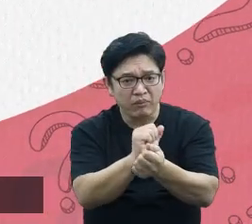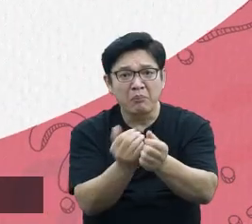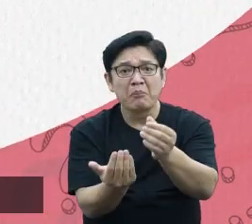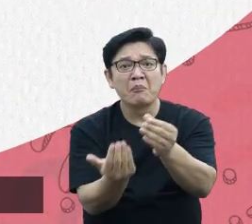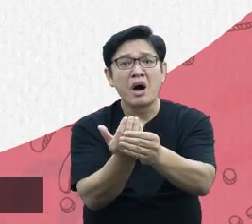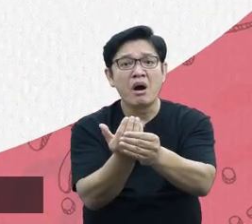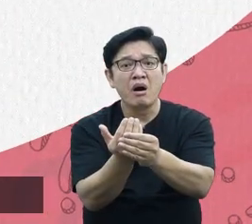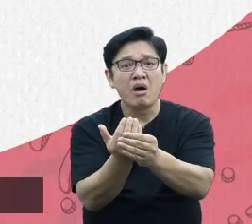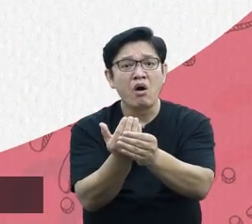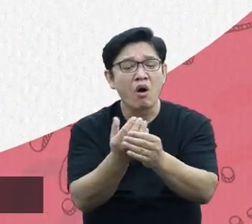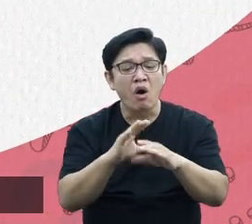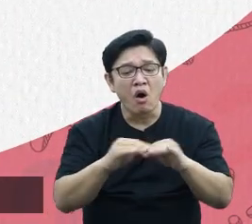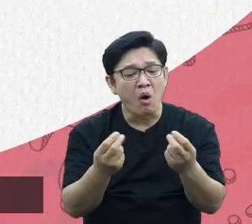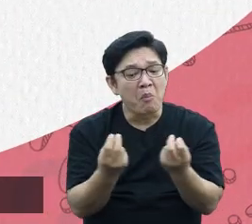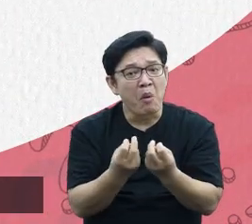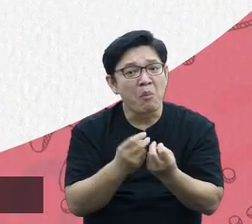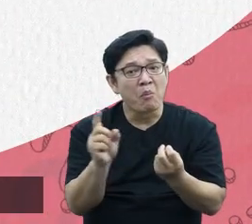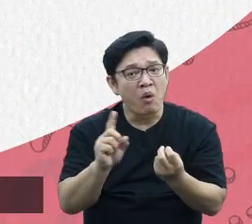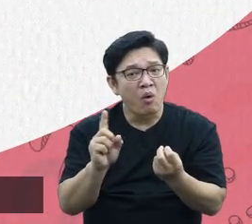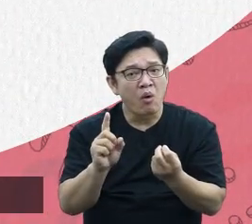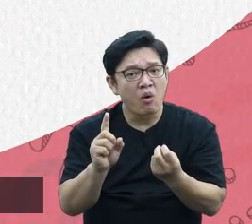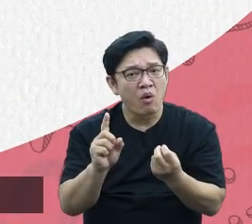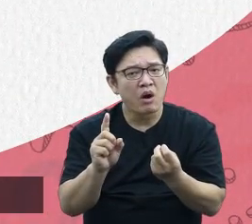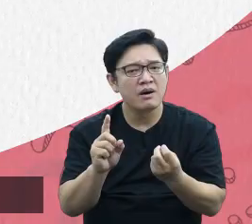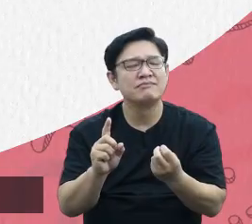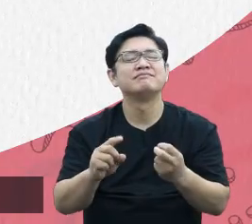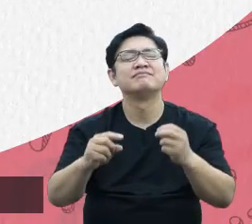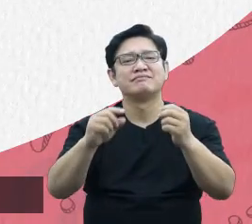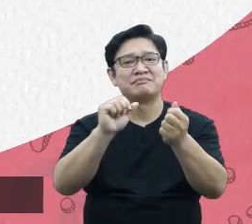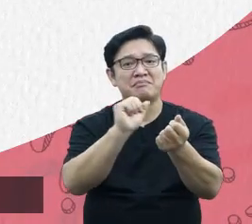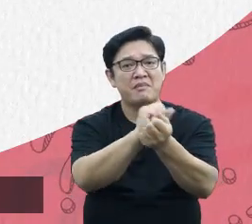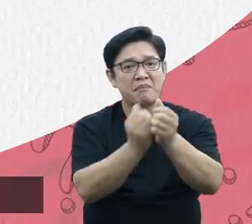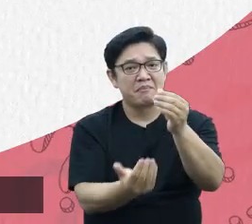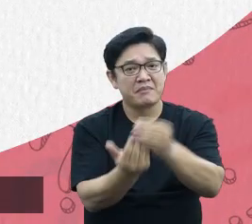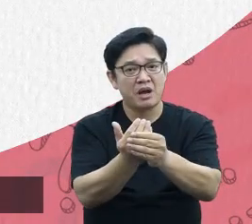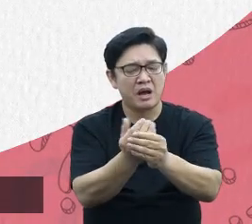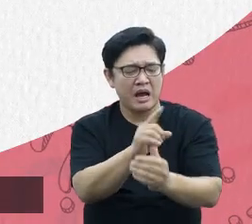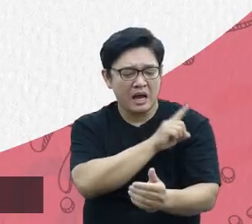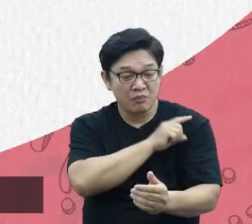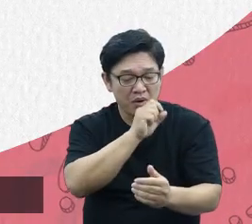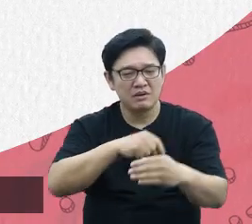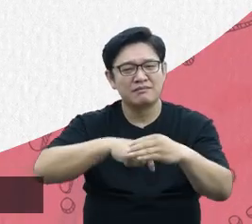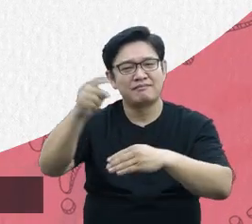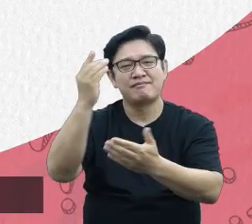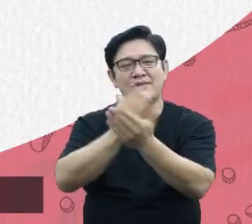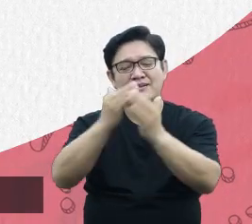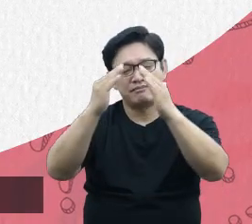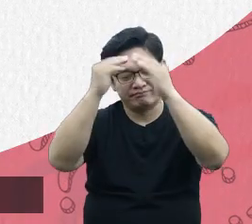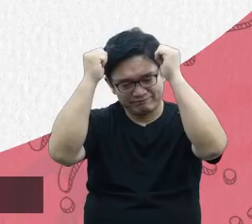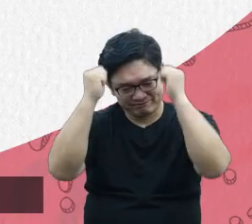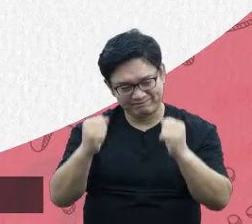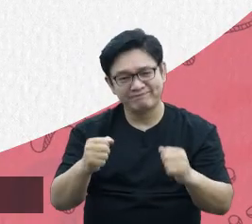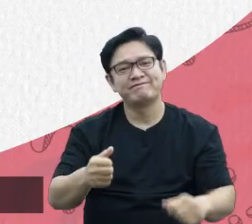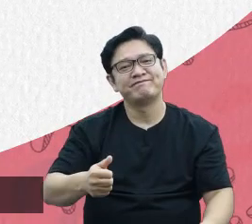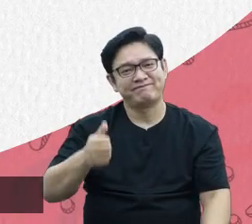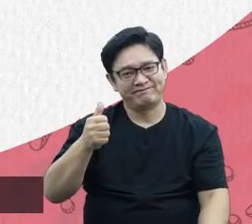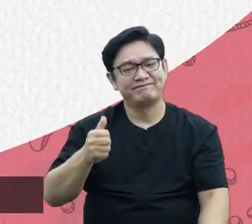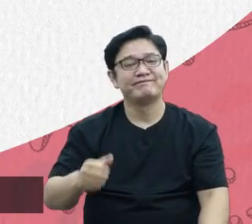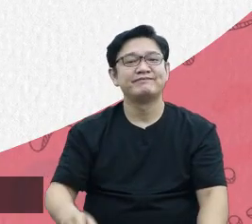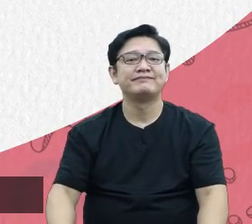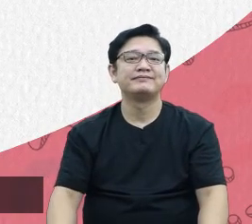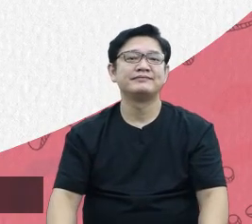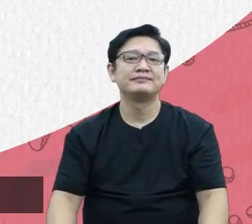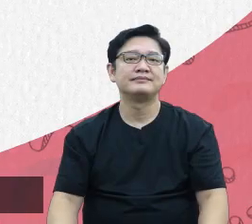감염병이 발생했을 때의 대처 방법을 알아보겠습니다. 감염병이 유행할 때는 가급적 외출하지 않도록